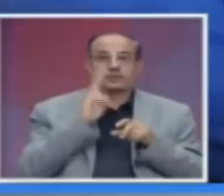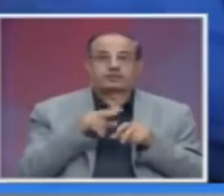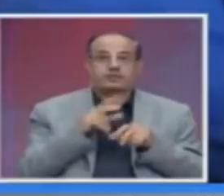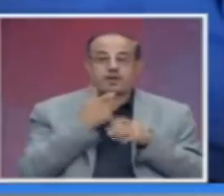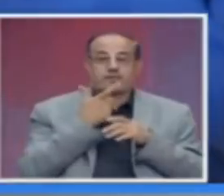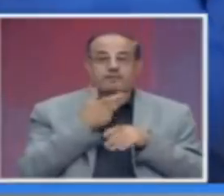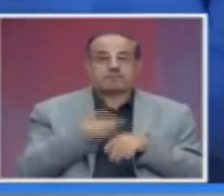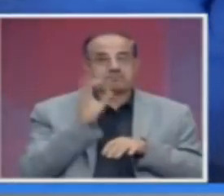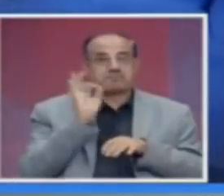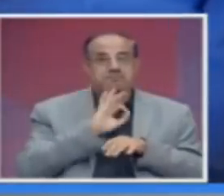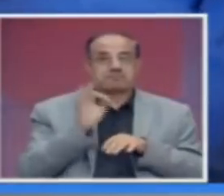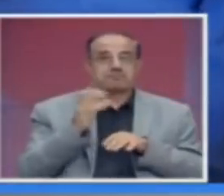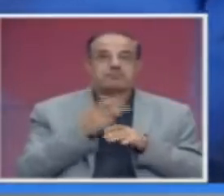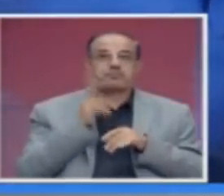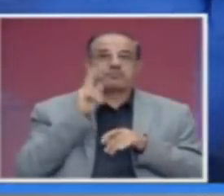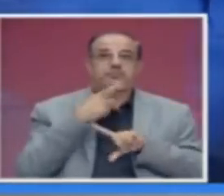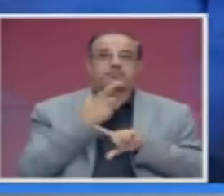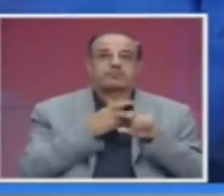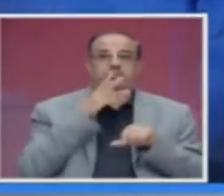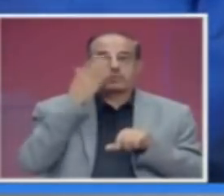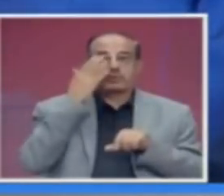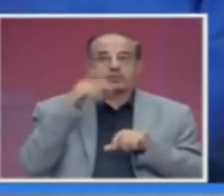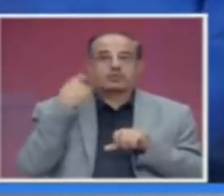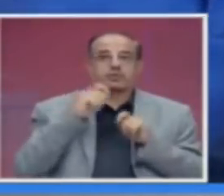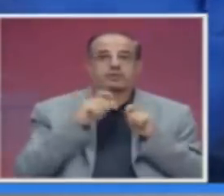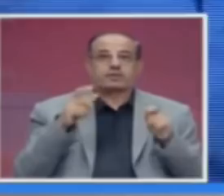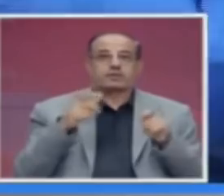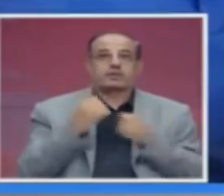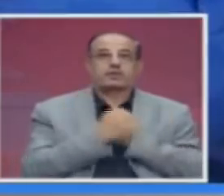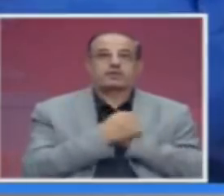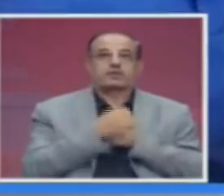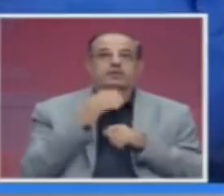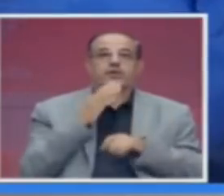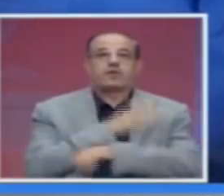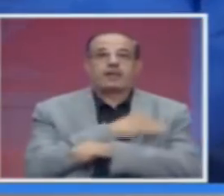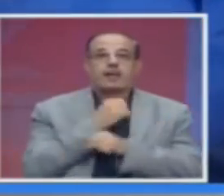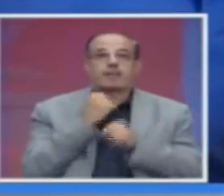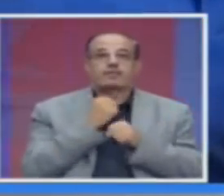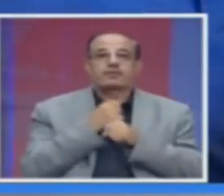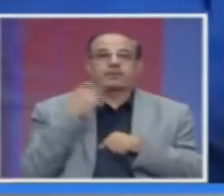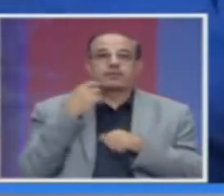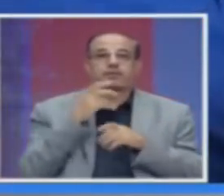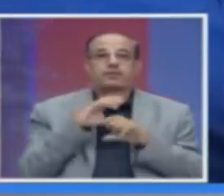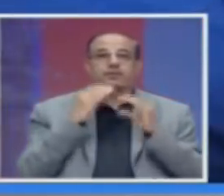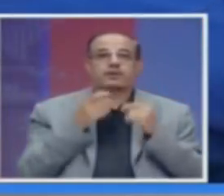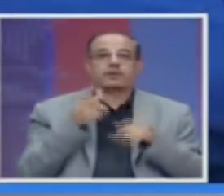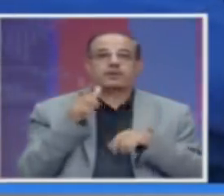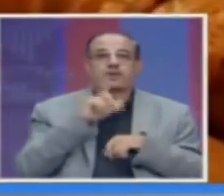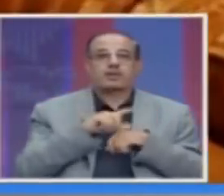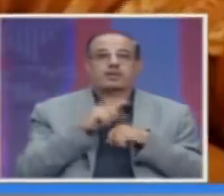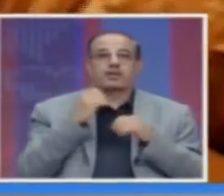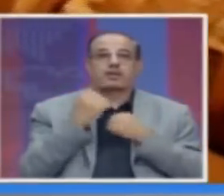الجديدة لتفقد الكشف. ووجه مدبولي الشكر لوزير السياحة والآثار وللعاملين بالوزارة والمجلس